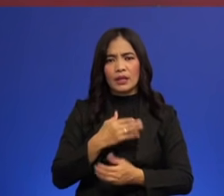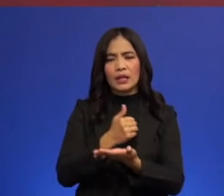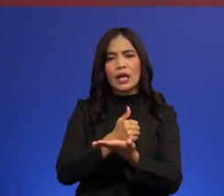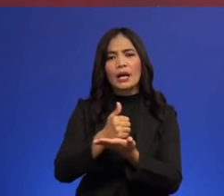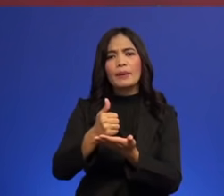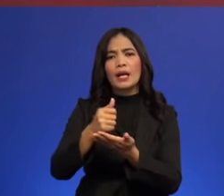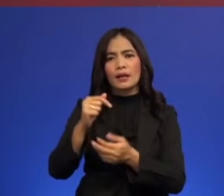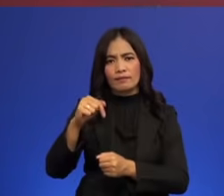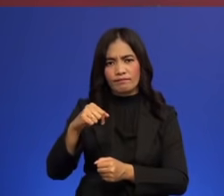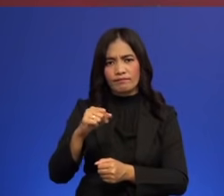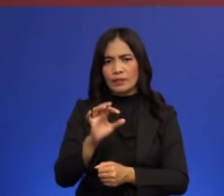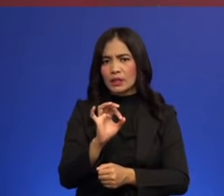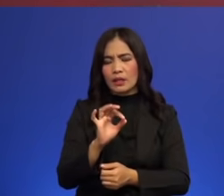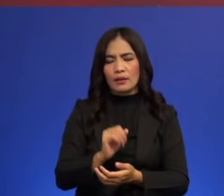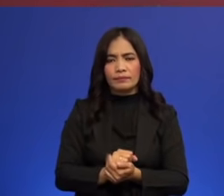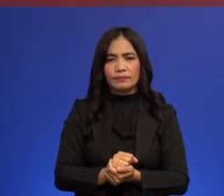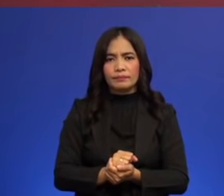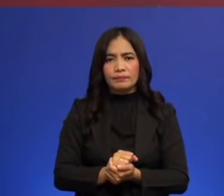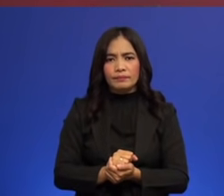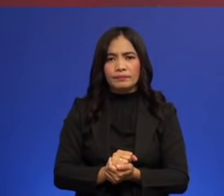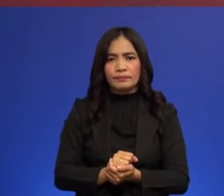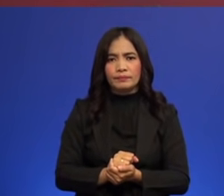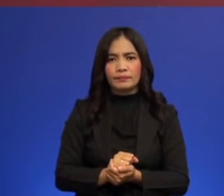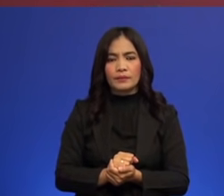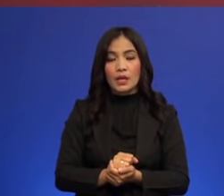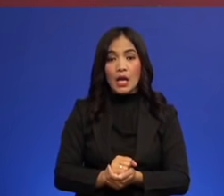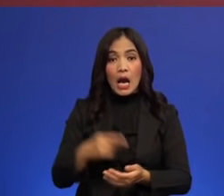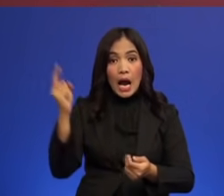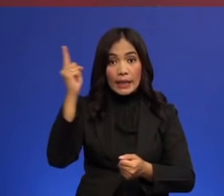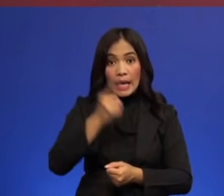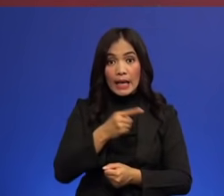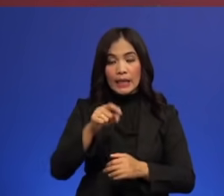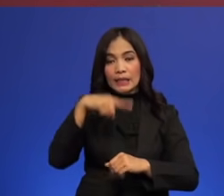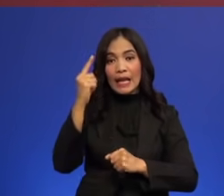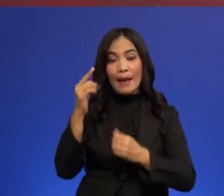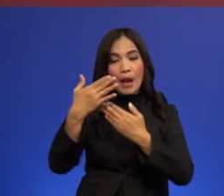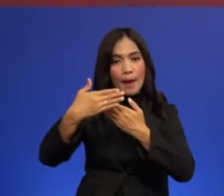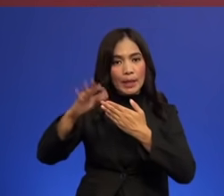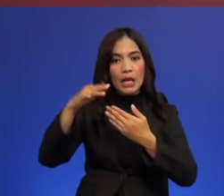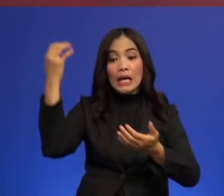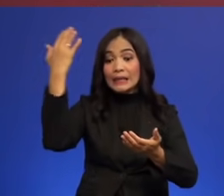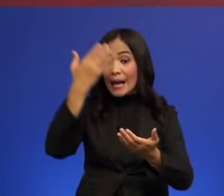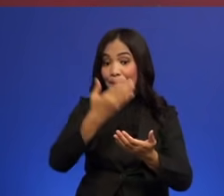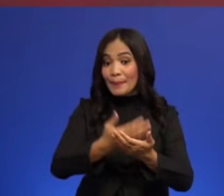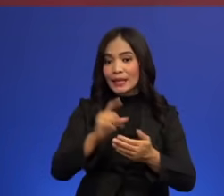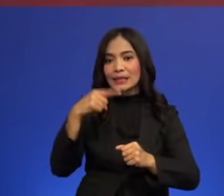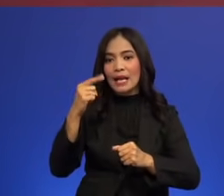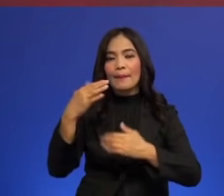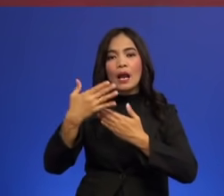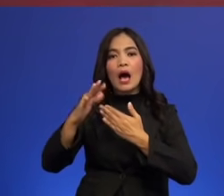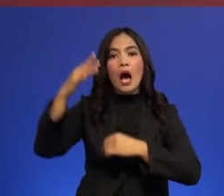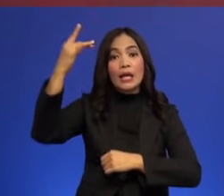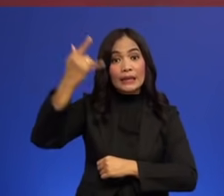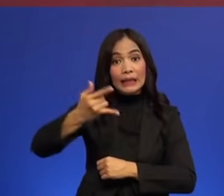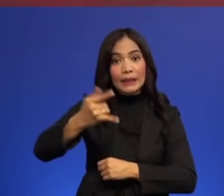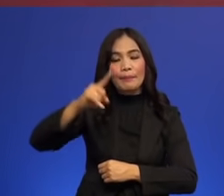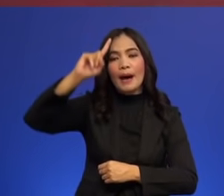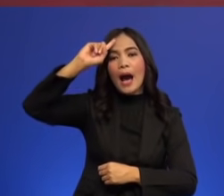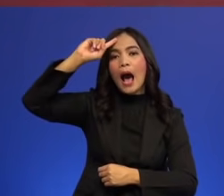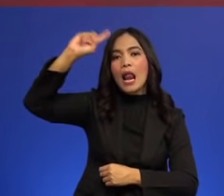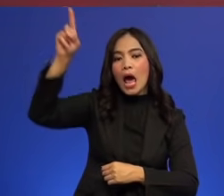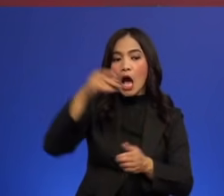kebenaran ini. Bahkan dari selama-lamanya sampai selama-lamanya engkaulah Allah.